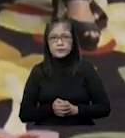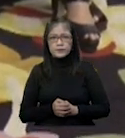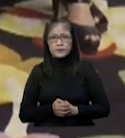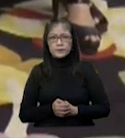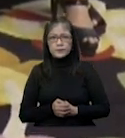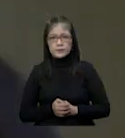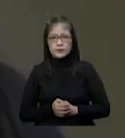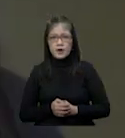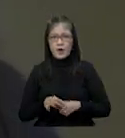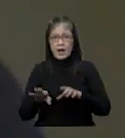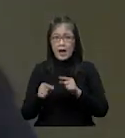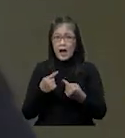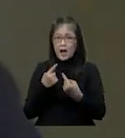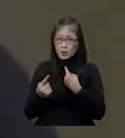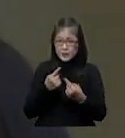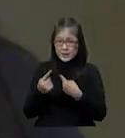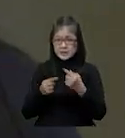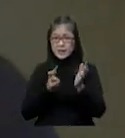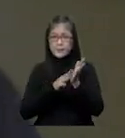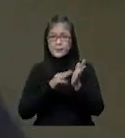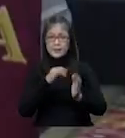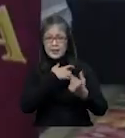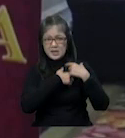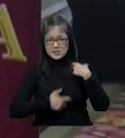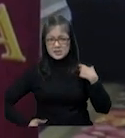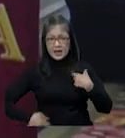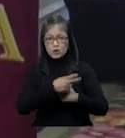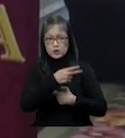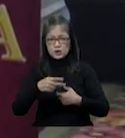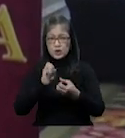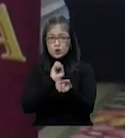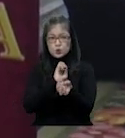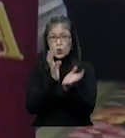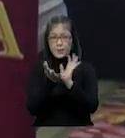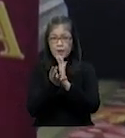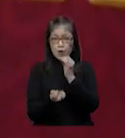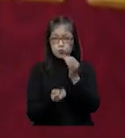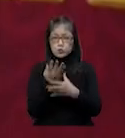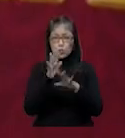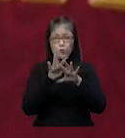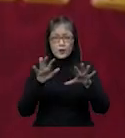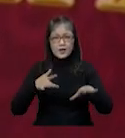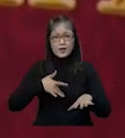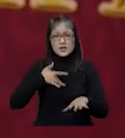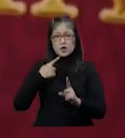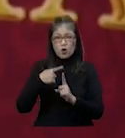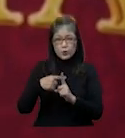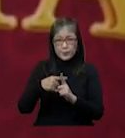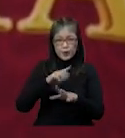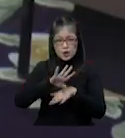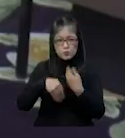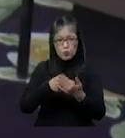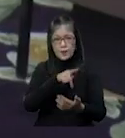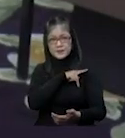Audisi Miss Indonesia 2023 yang digelar di kota Surabaya, Jawa Timur memunculkan banyak optimisme dari para peserta. Digelar